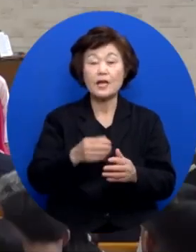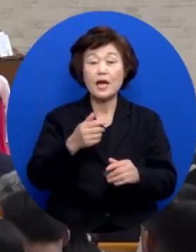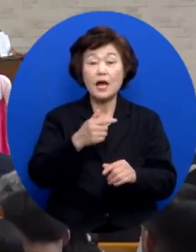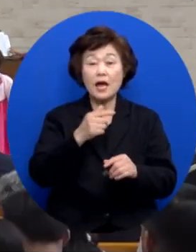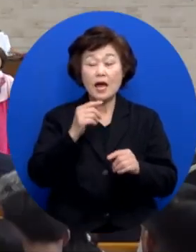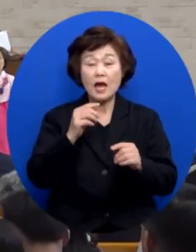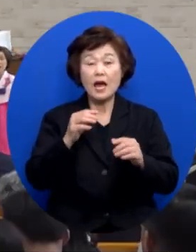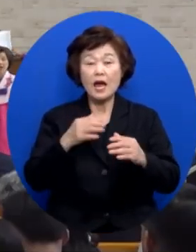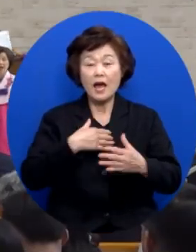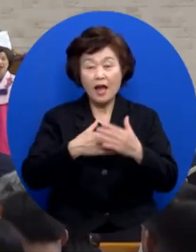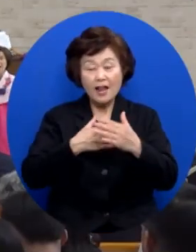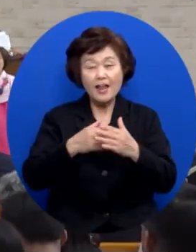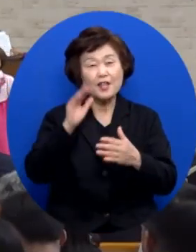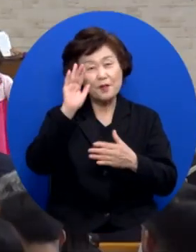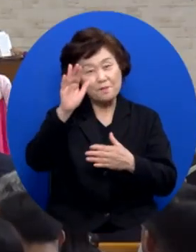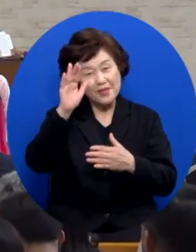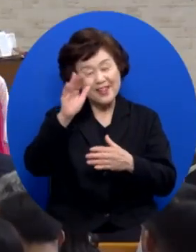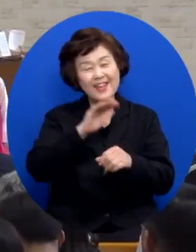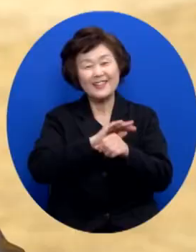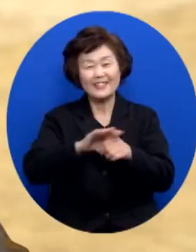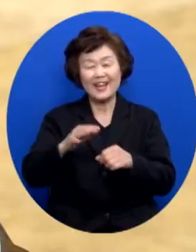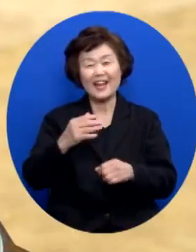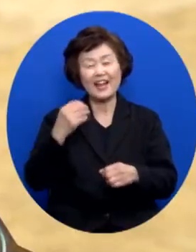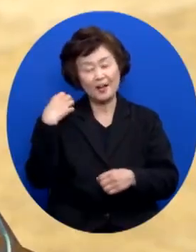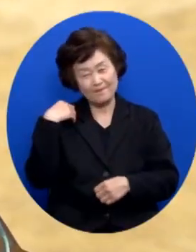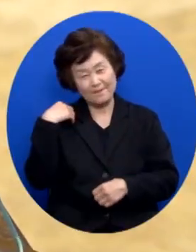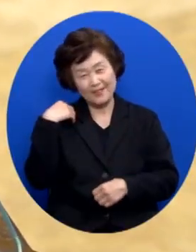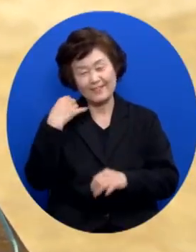함께할 설레는 미래를 잘 감당하겠다고 전했습니다